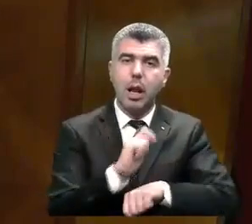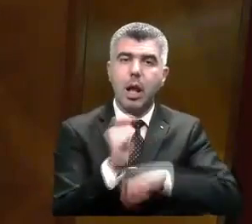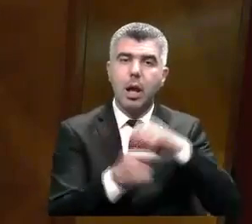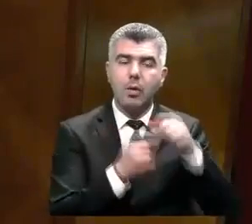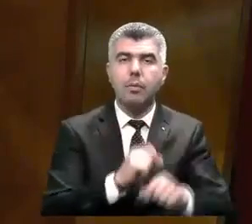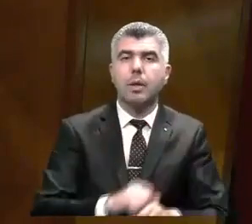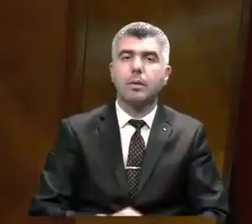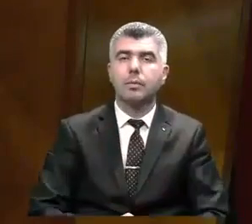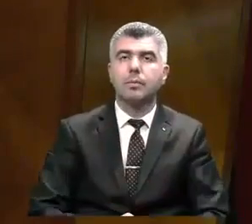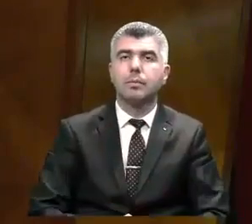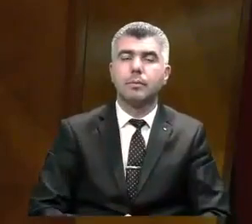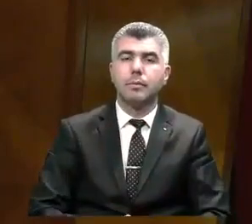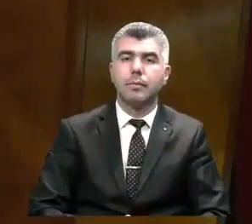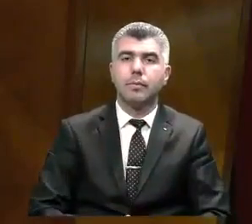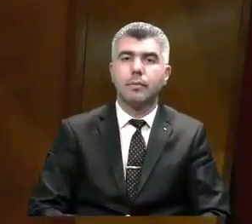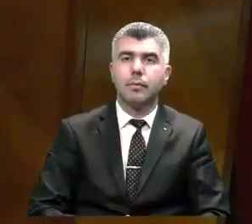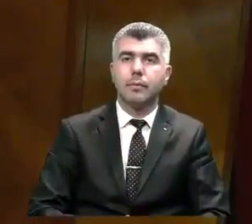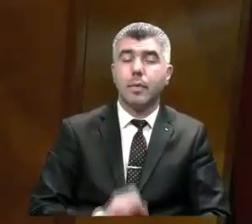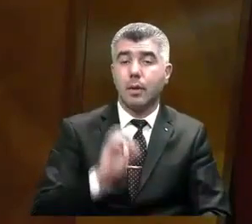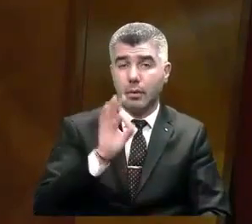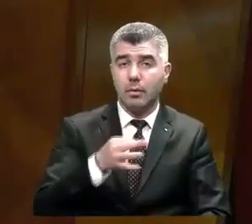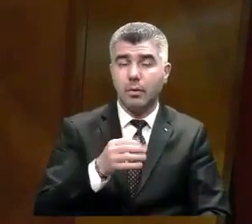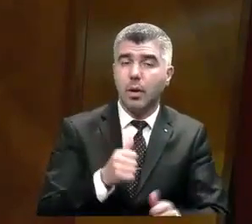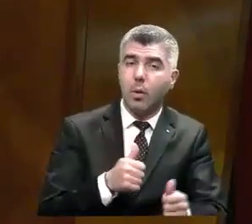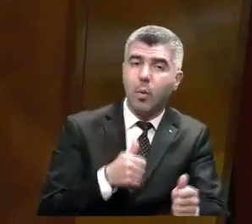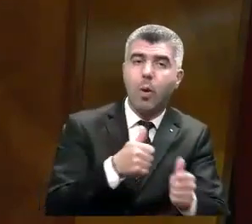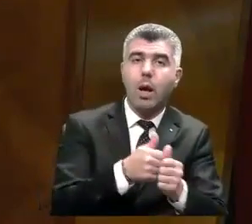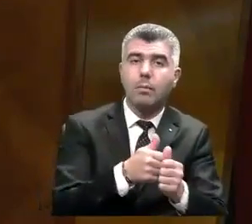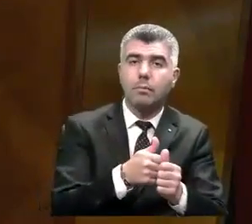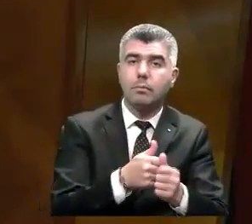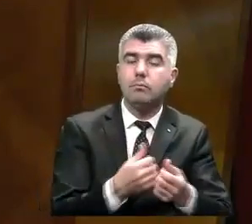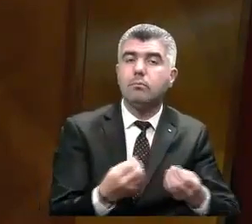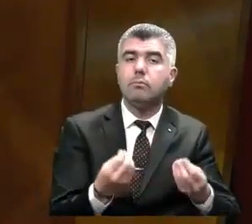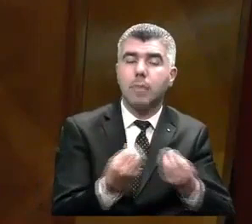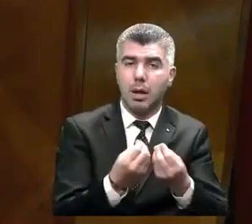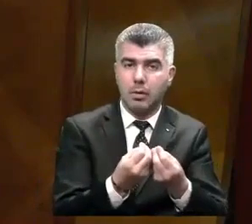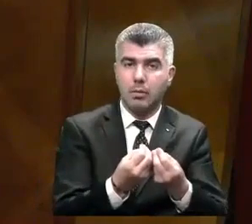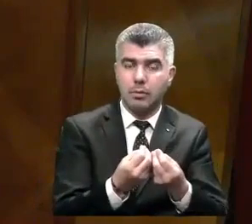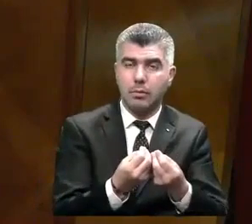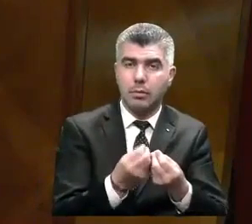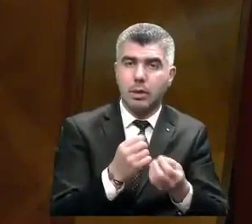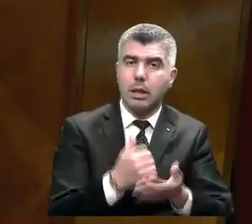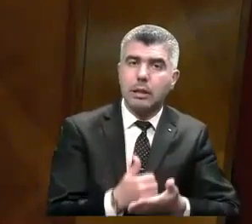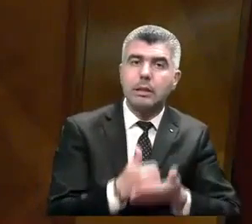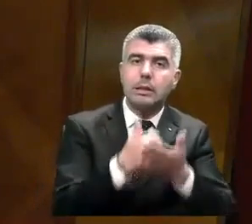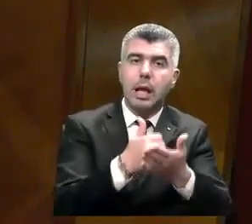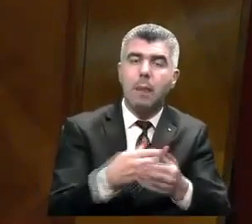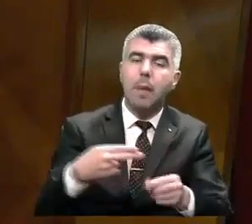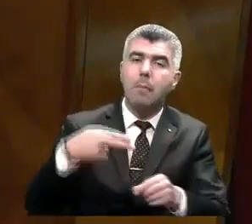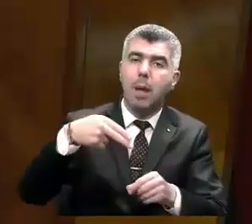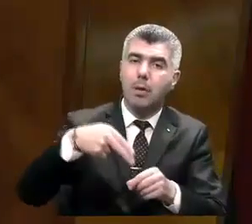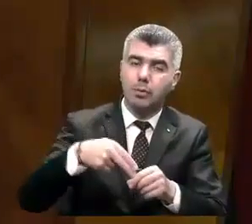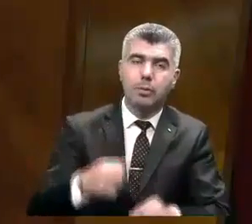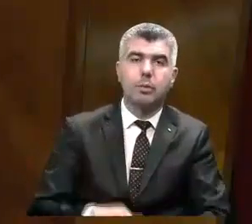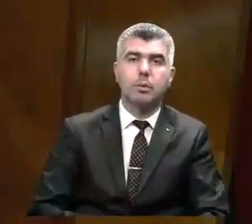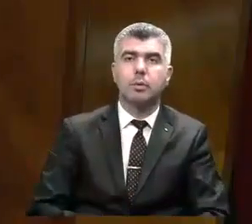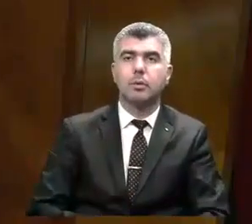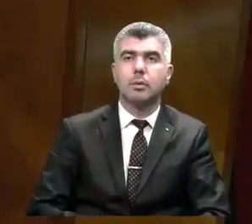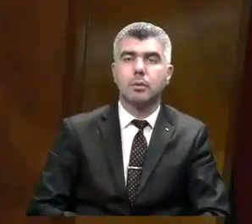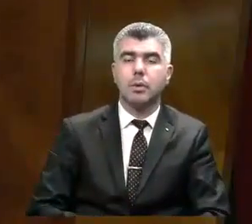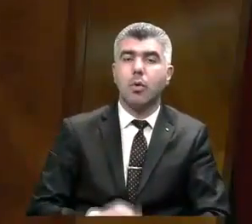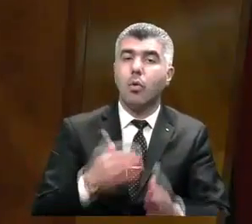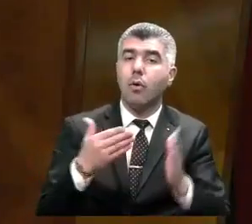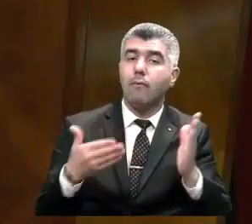المزدوج. بالطبع واكبنا ايضا النقل المزدوج من خلال الدعم ديال المحروقات.